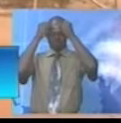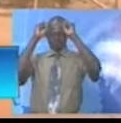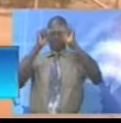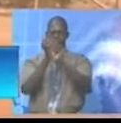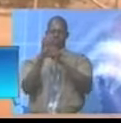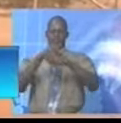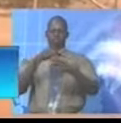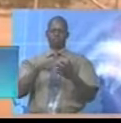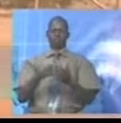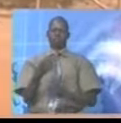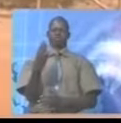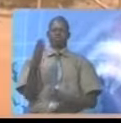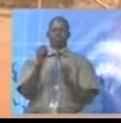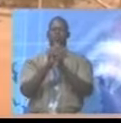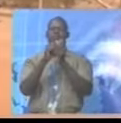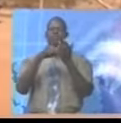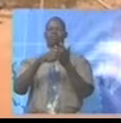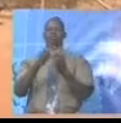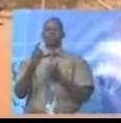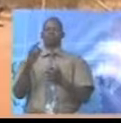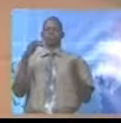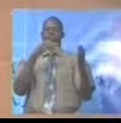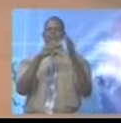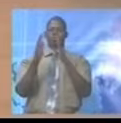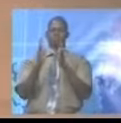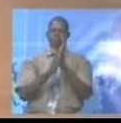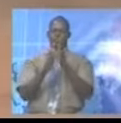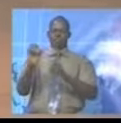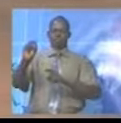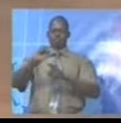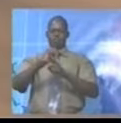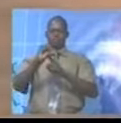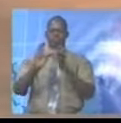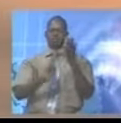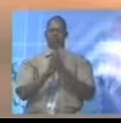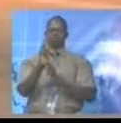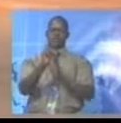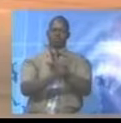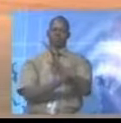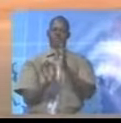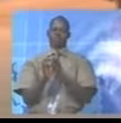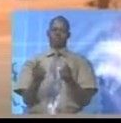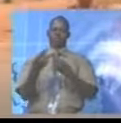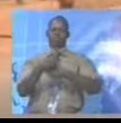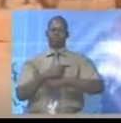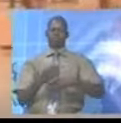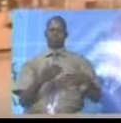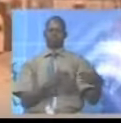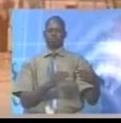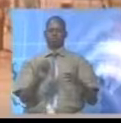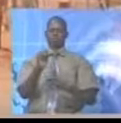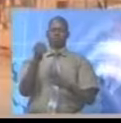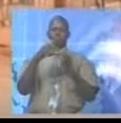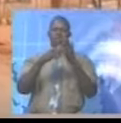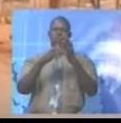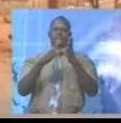en 2005 avec 1265 étudiants et élèves stagiaires, l'université de Kourougou compte aujourd'hui près de 10 000 étudiants et